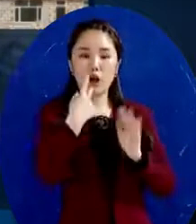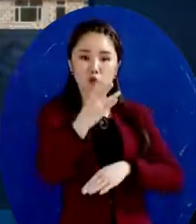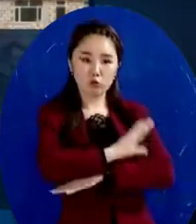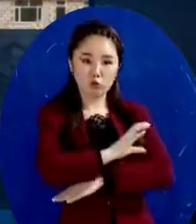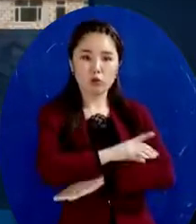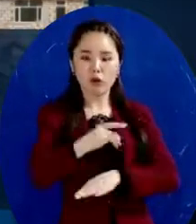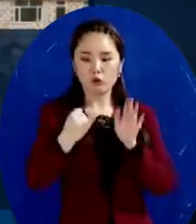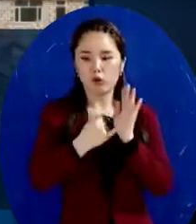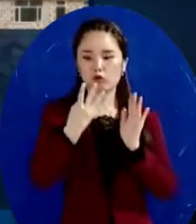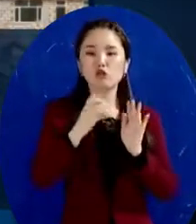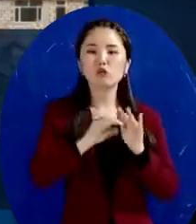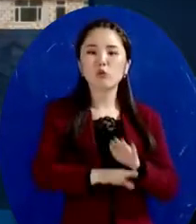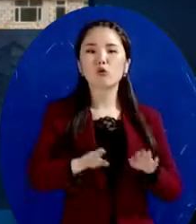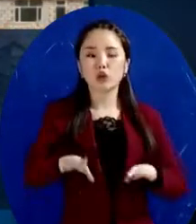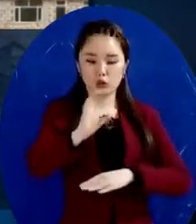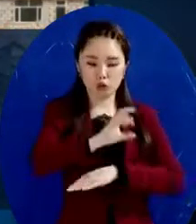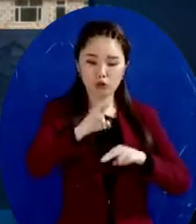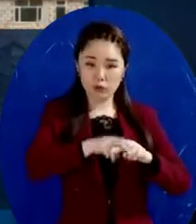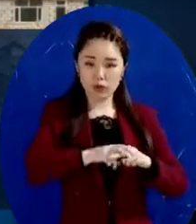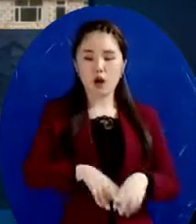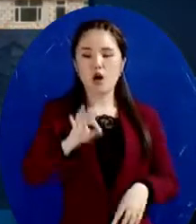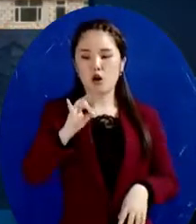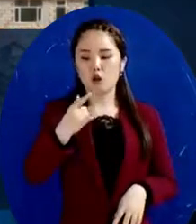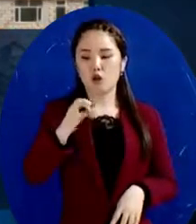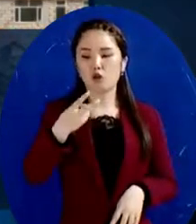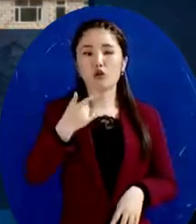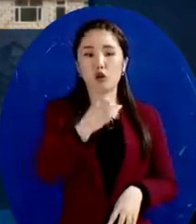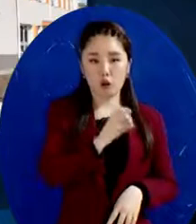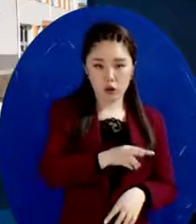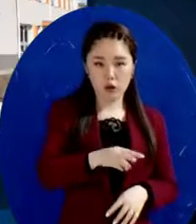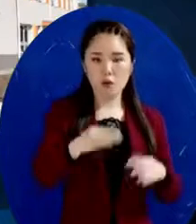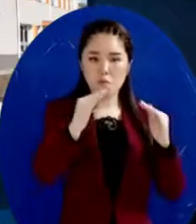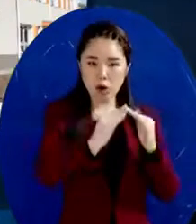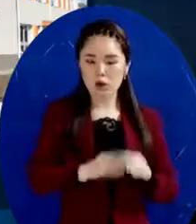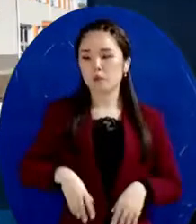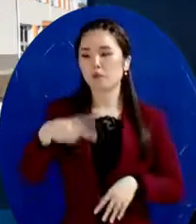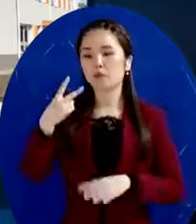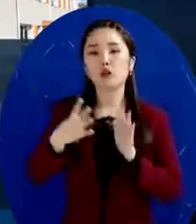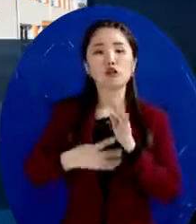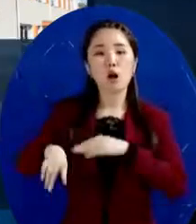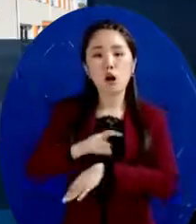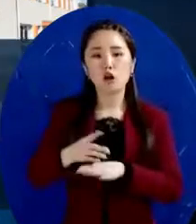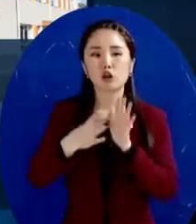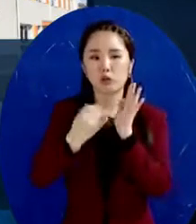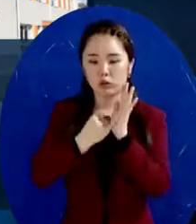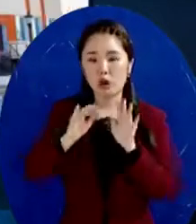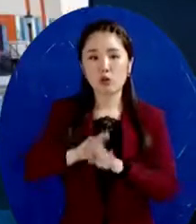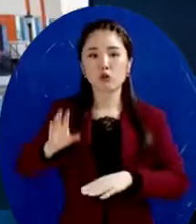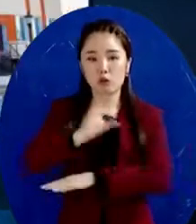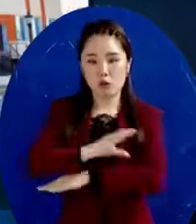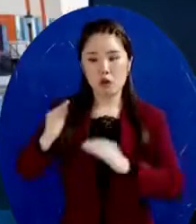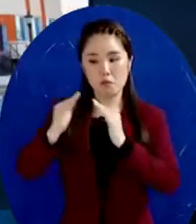сургуулийн 640 хүүхдийн судалтай өргөтгөлийн барилга, 29 дугаар хороонд 960 хүүхдийн судалтай сургуулийн барилга, за